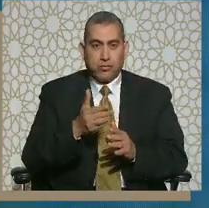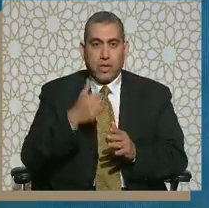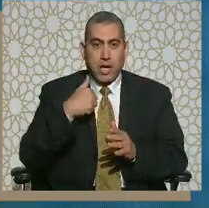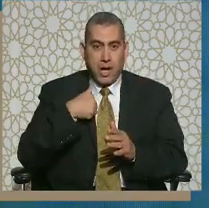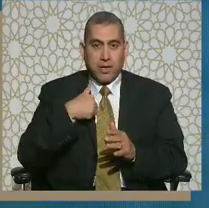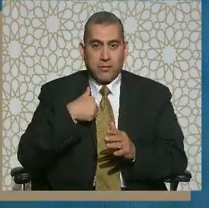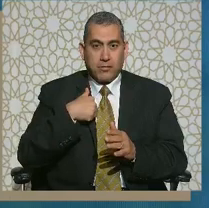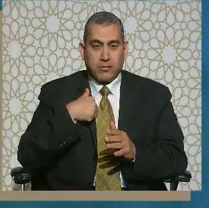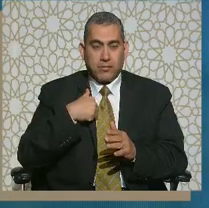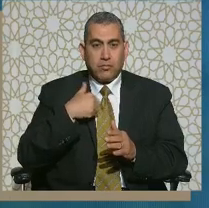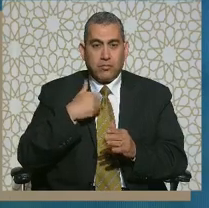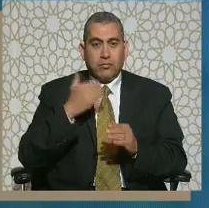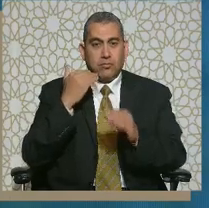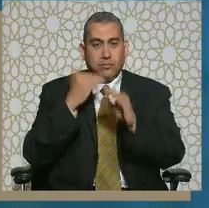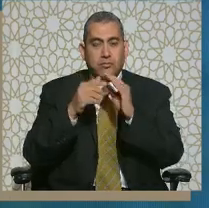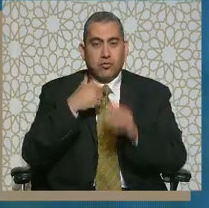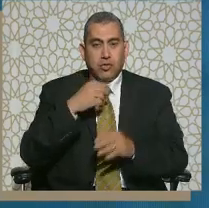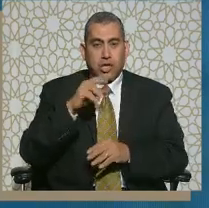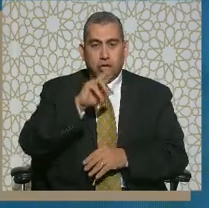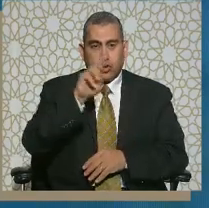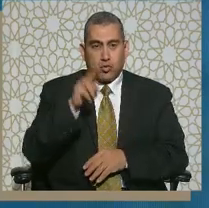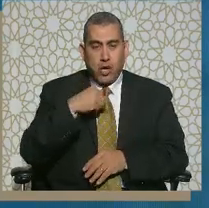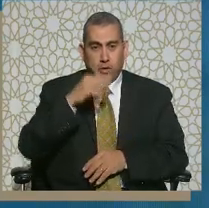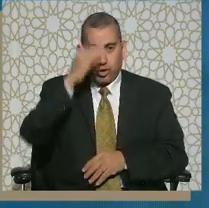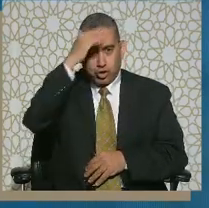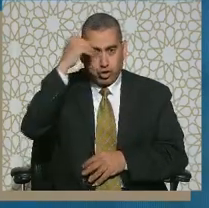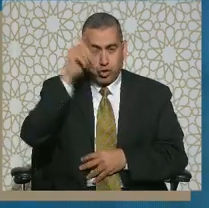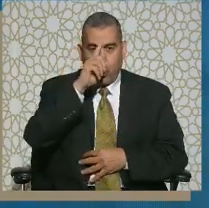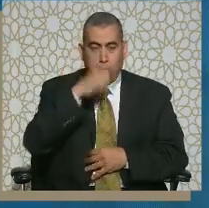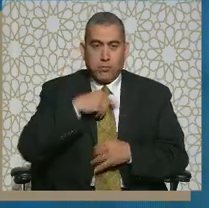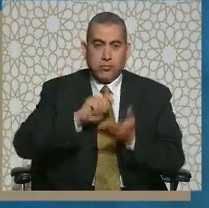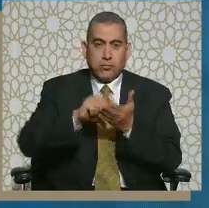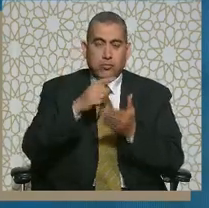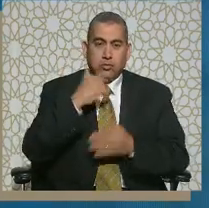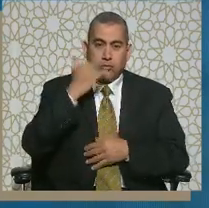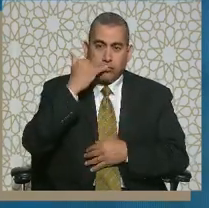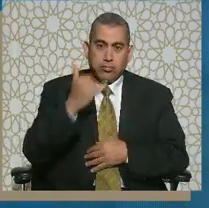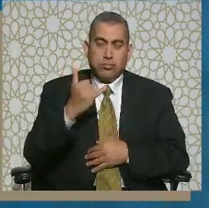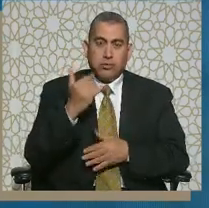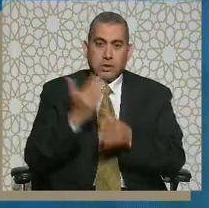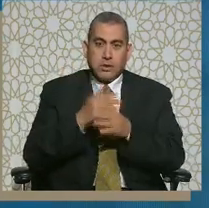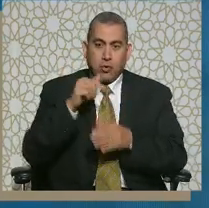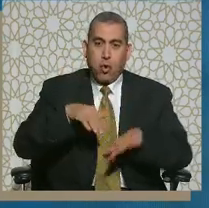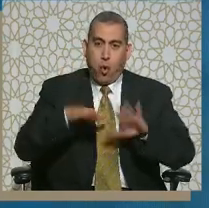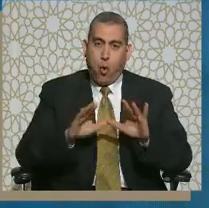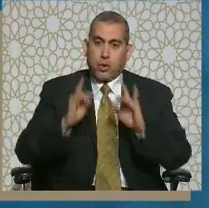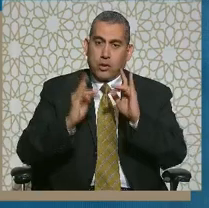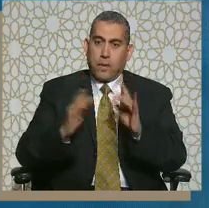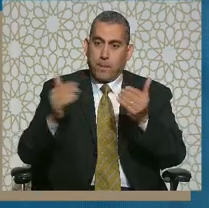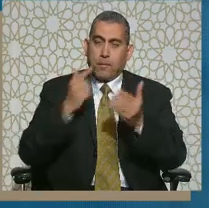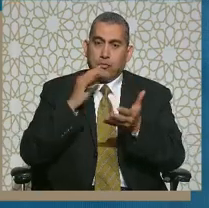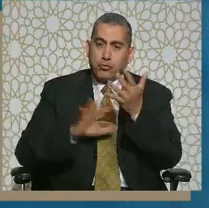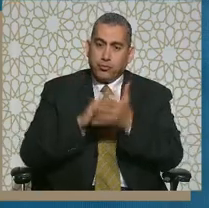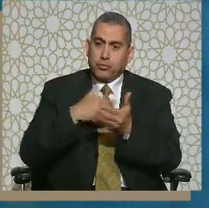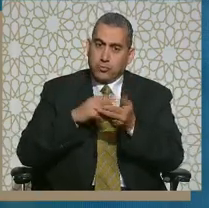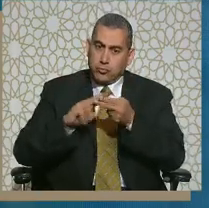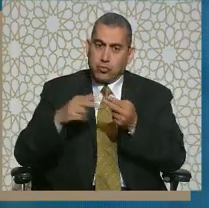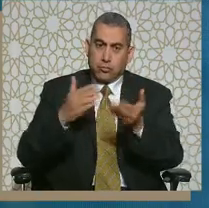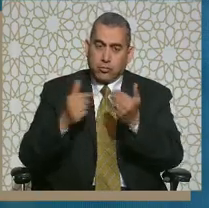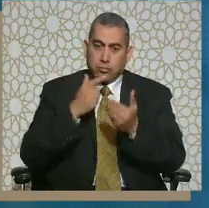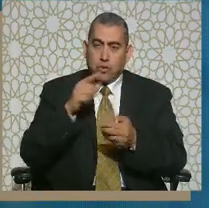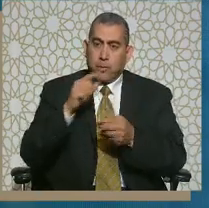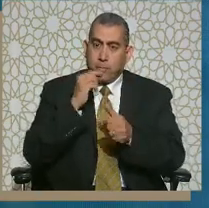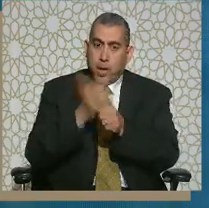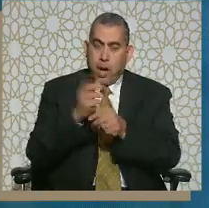انا انا بعتت لحضراتكم هناك فيخ في المشيخه وفي ناس اتصل بيها على اساس نقعد ونحل الخلاف ده ونحل الموضوع ده هي